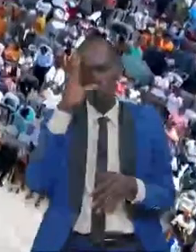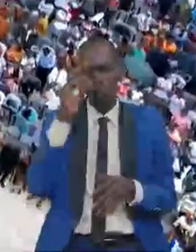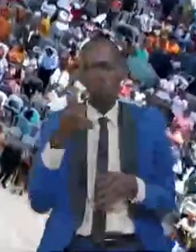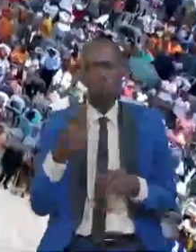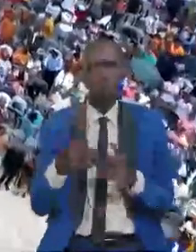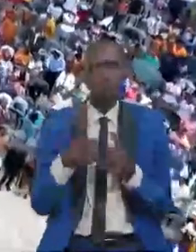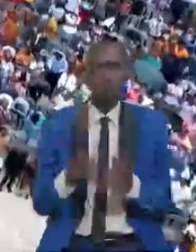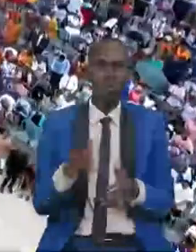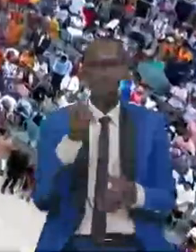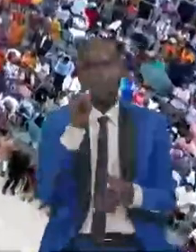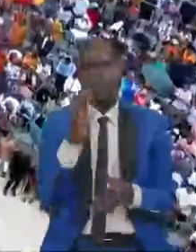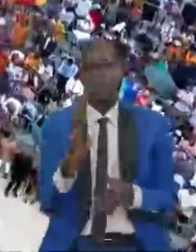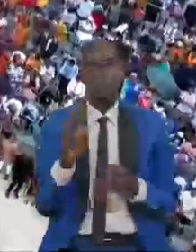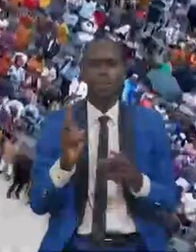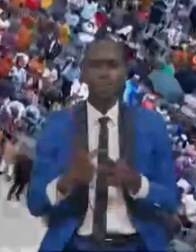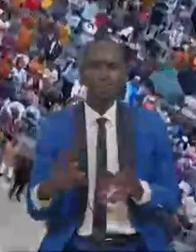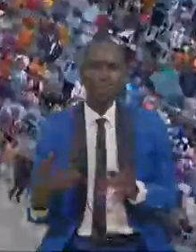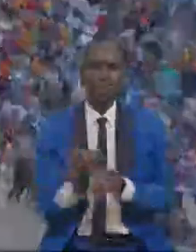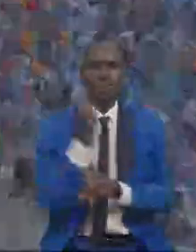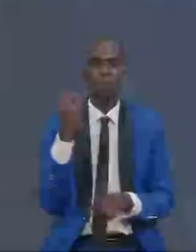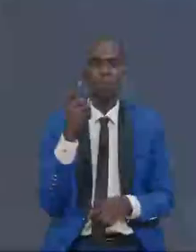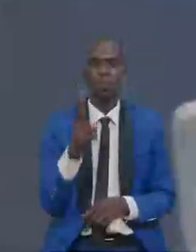aux hommes perdus, une femme perdue,